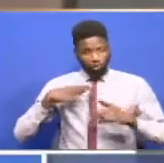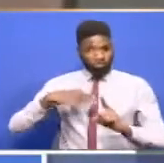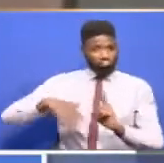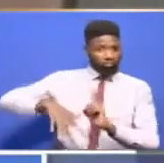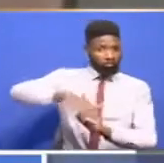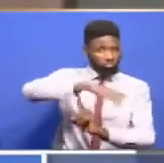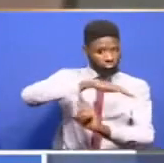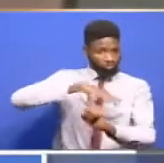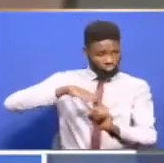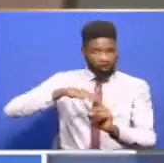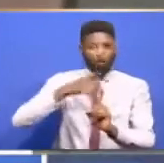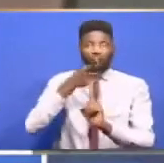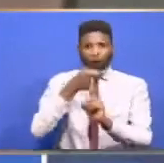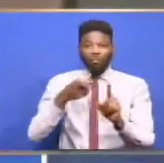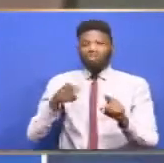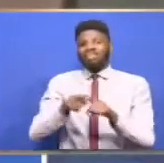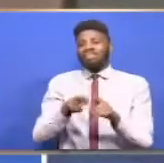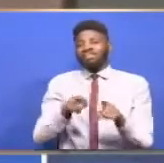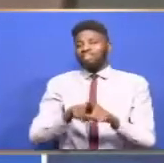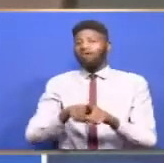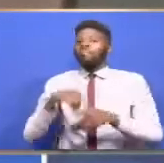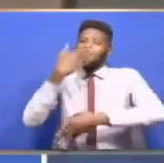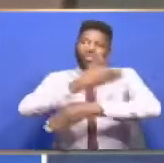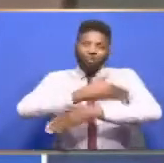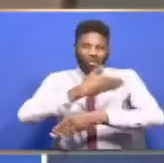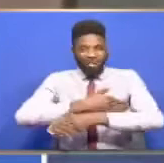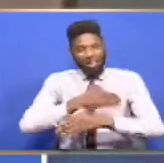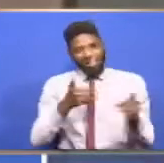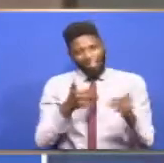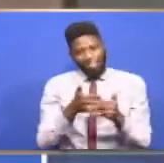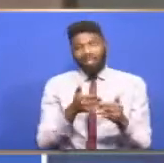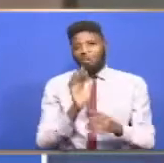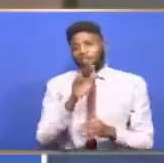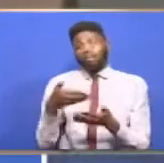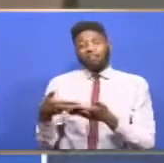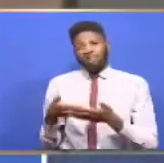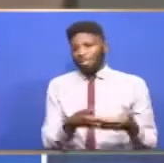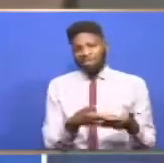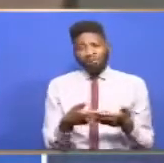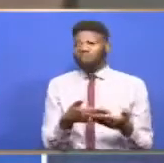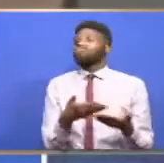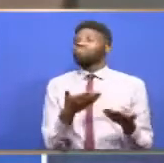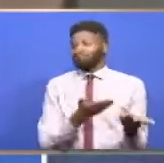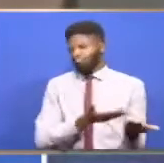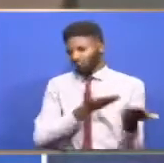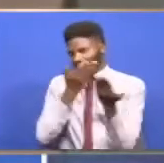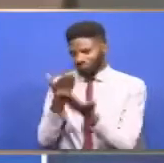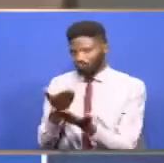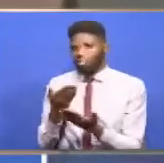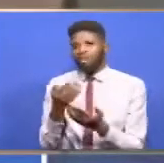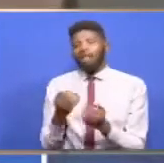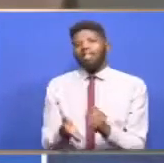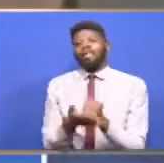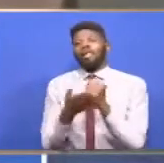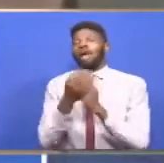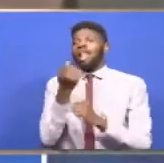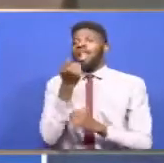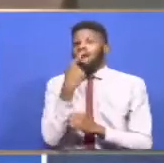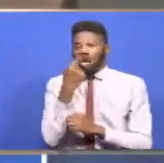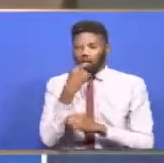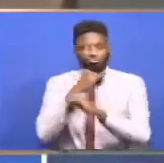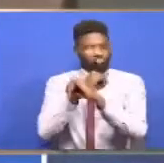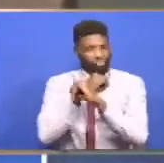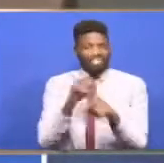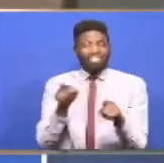borders, just bring your babies for immunization. The expectant mothers, kindly come for your